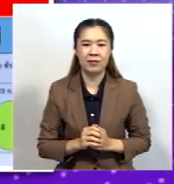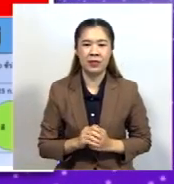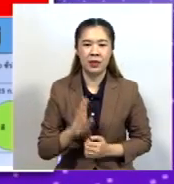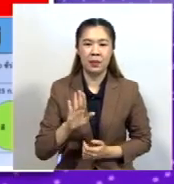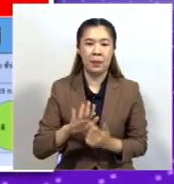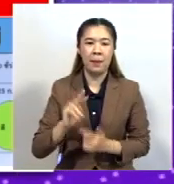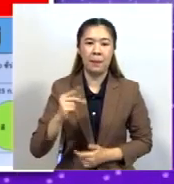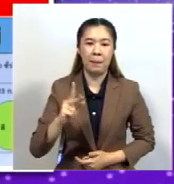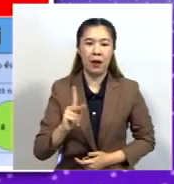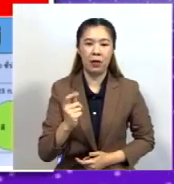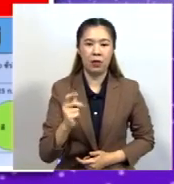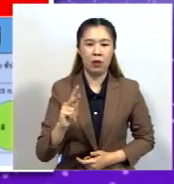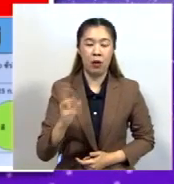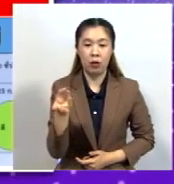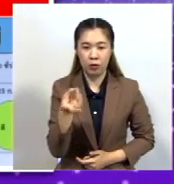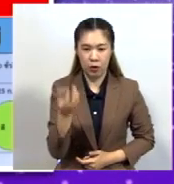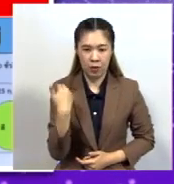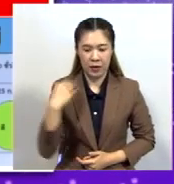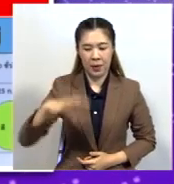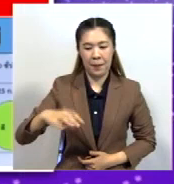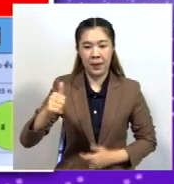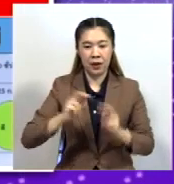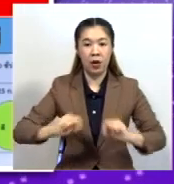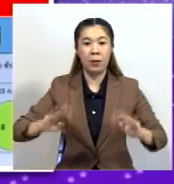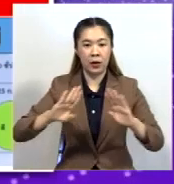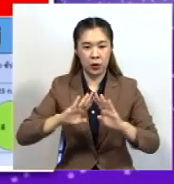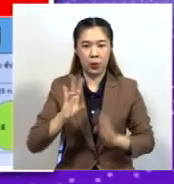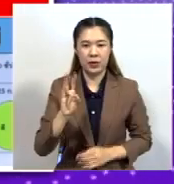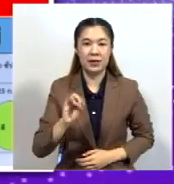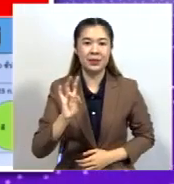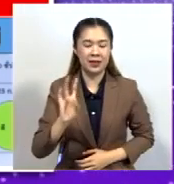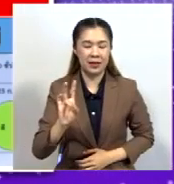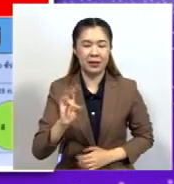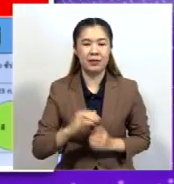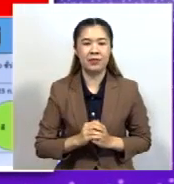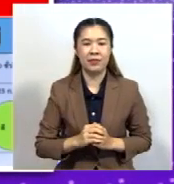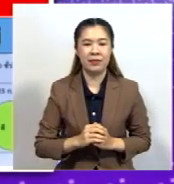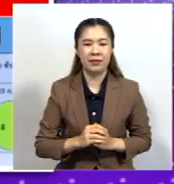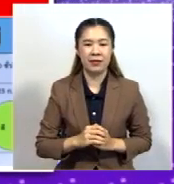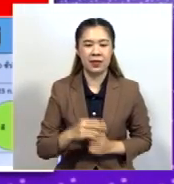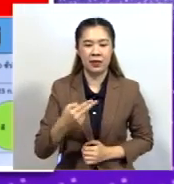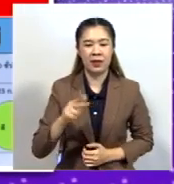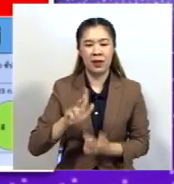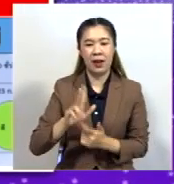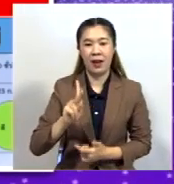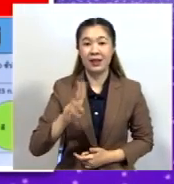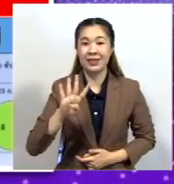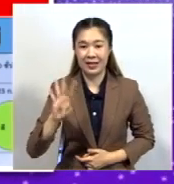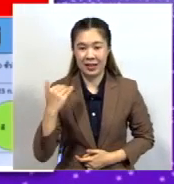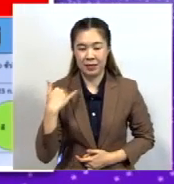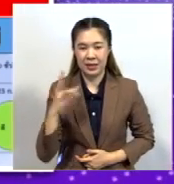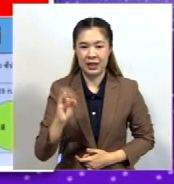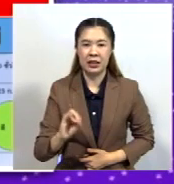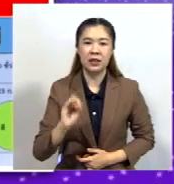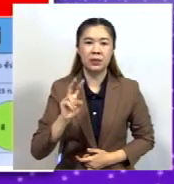น้อยนครปฐมอำเภอเมืองจังหวัดนครปฐมอยู่ที่77ไมโครกรัมเขตหลักสี่กับเขตคลองสานอยู่ที่72